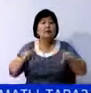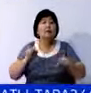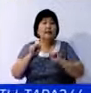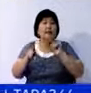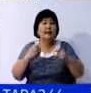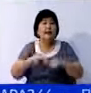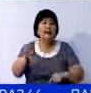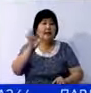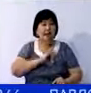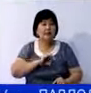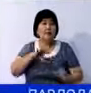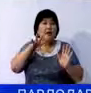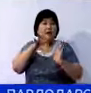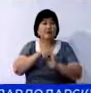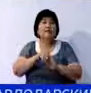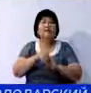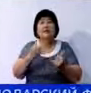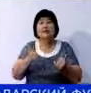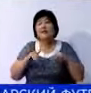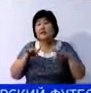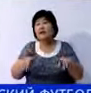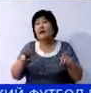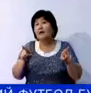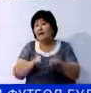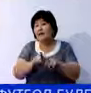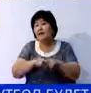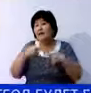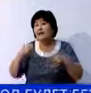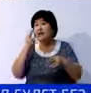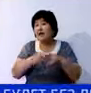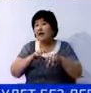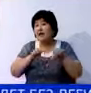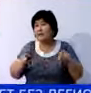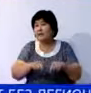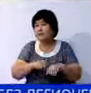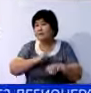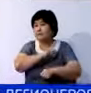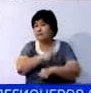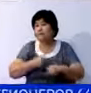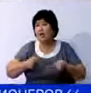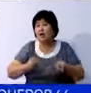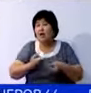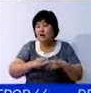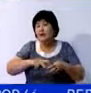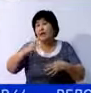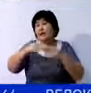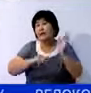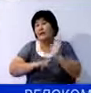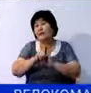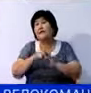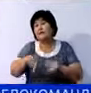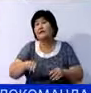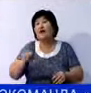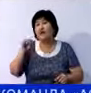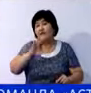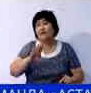для использования в нефтяной сфере. Особенность – в отличие от металлических, они прочнее. Строительство планируется начать в августе.